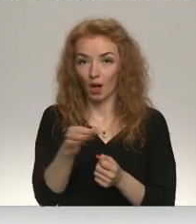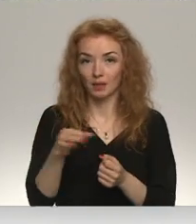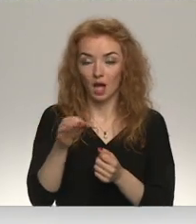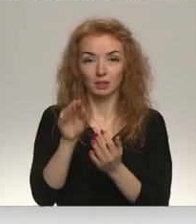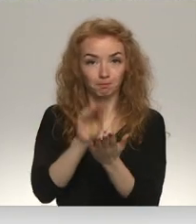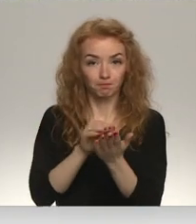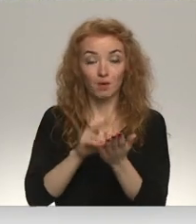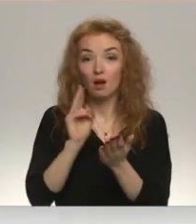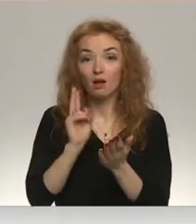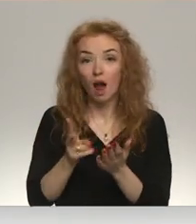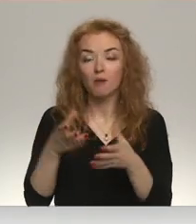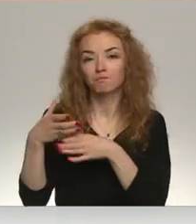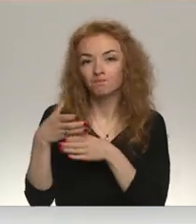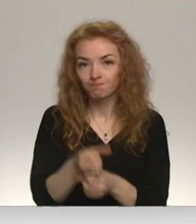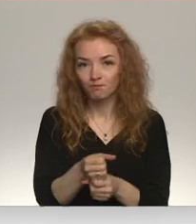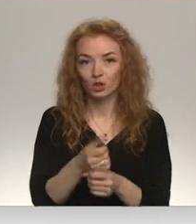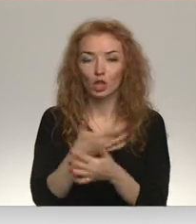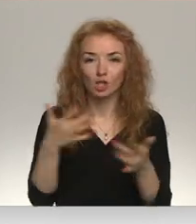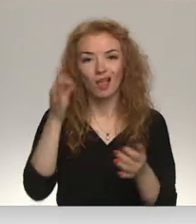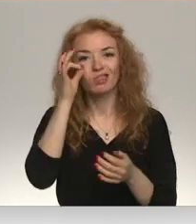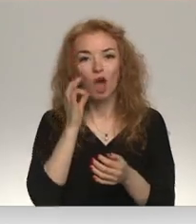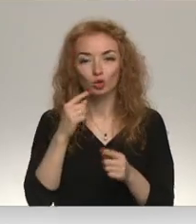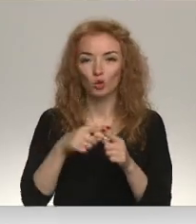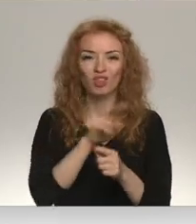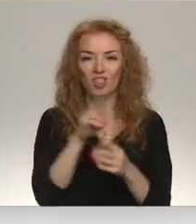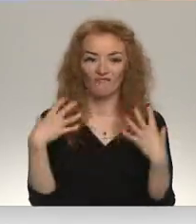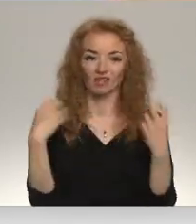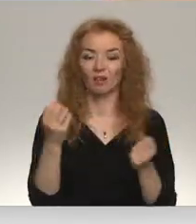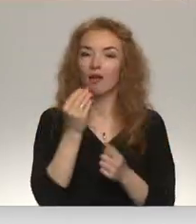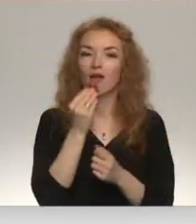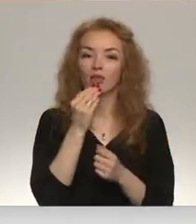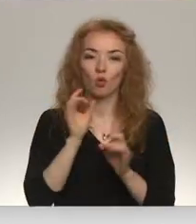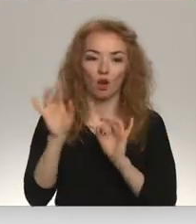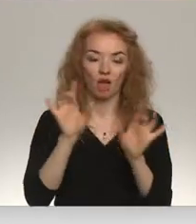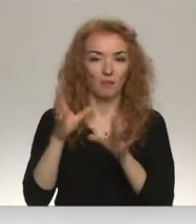ir jādomā, kā mazināt dažādu našķu un citu neveselīgu ēdienu